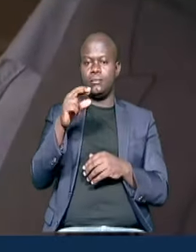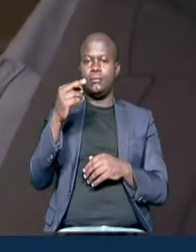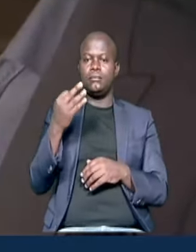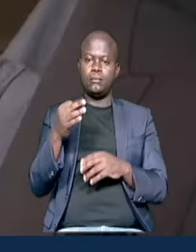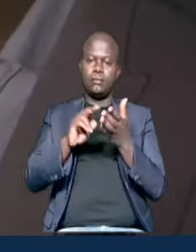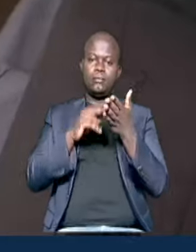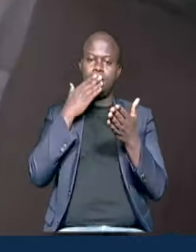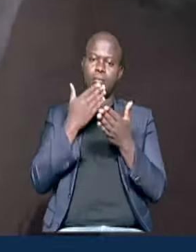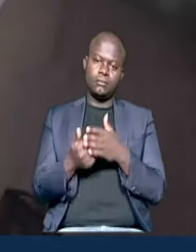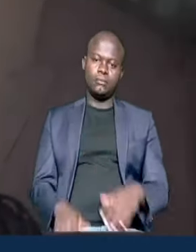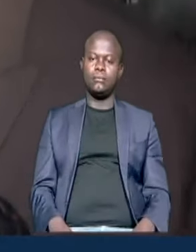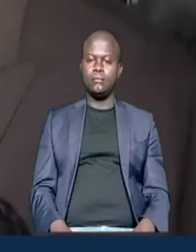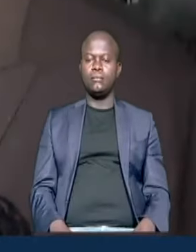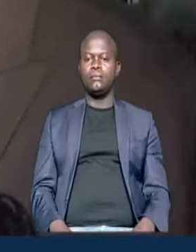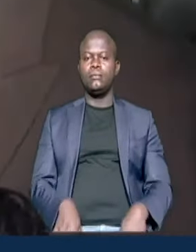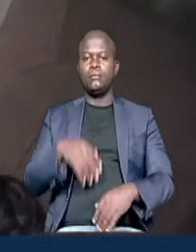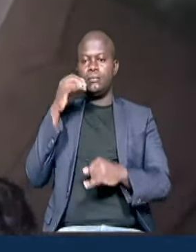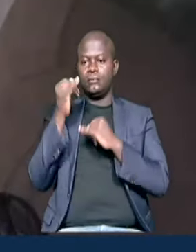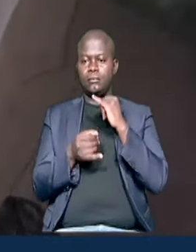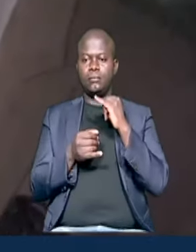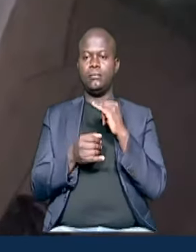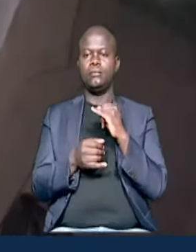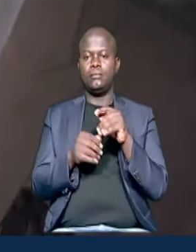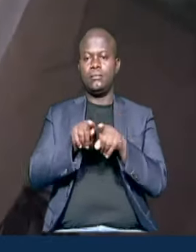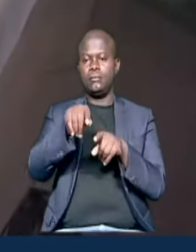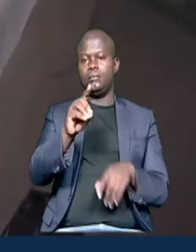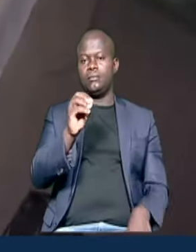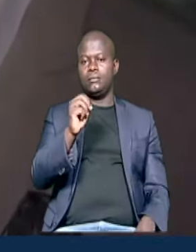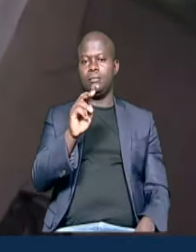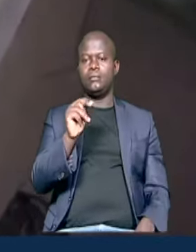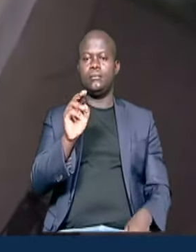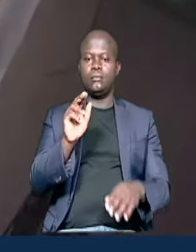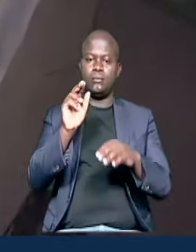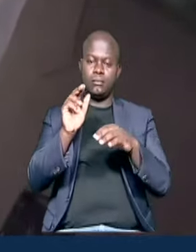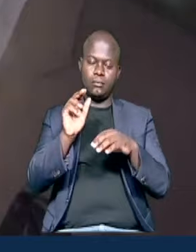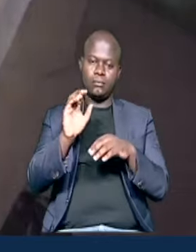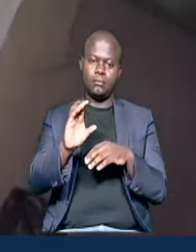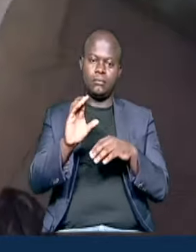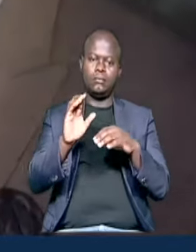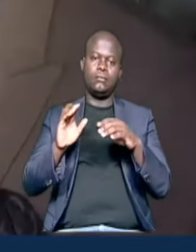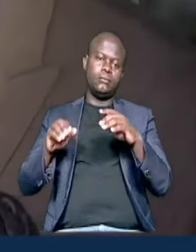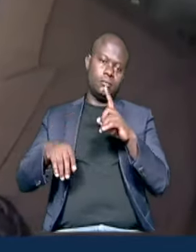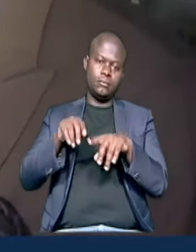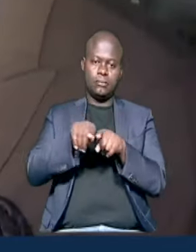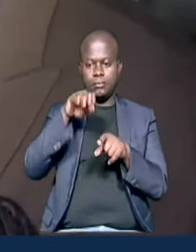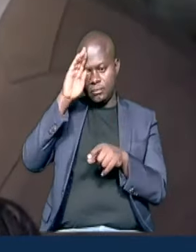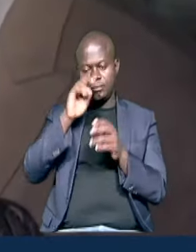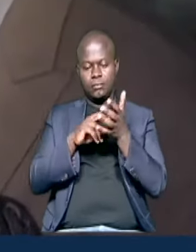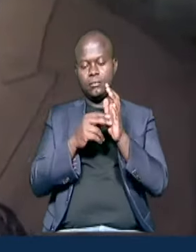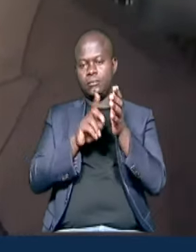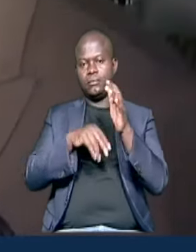tubyaza umusaruro. Dusoza nkawe nka Dominique Savio, ni igikombe mutwaye nka Police ariko kivuze iki, dore